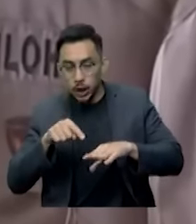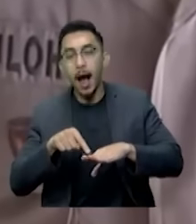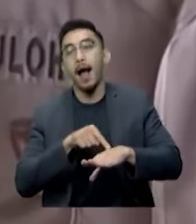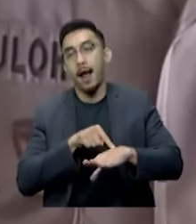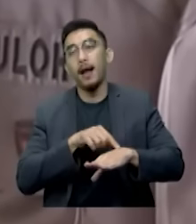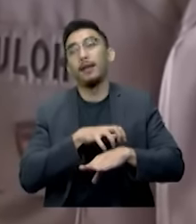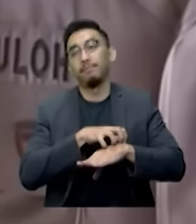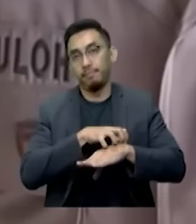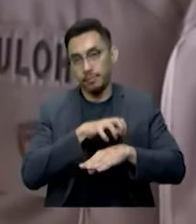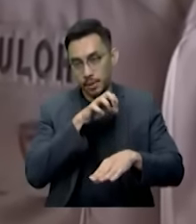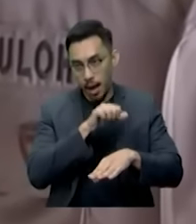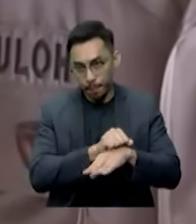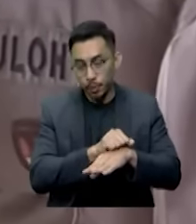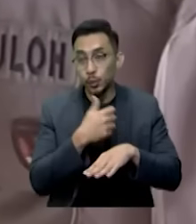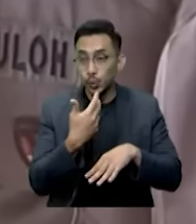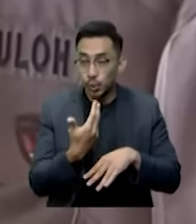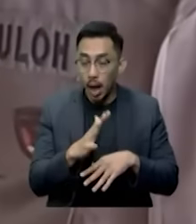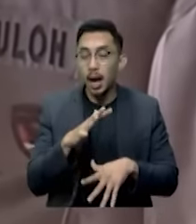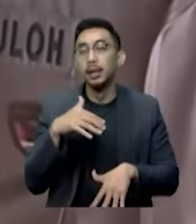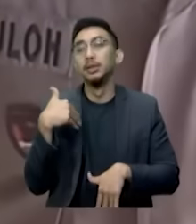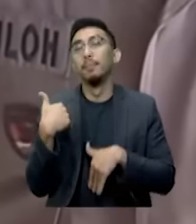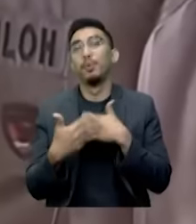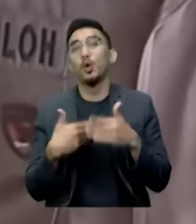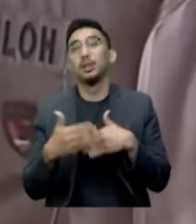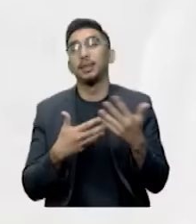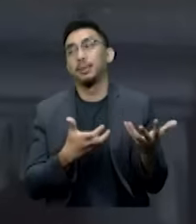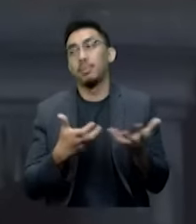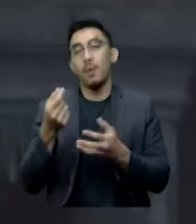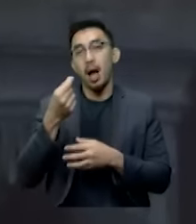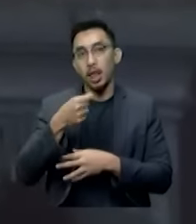sedang proses menuju ke Polsek Sukmajaya.